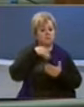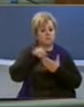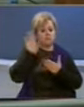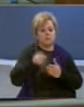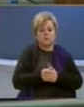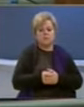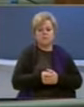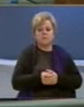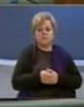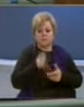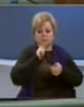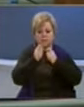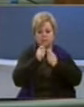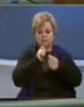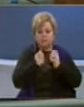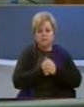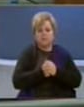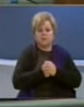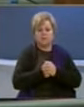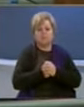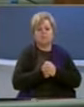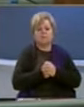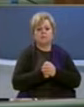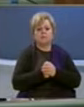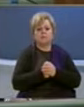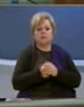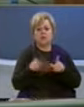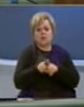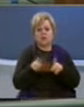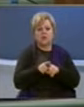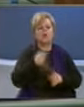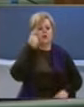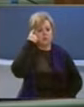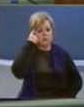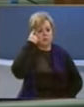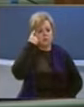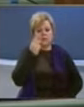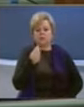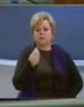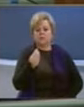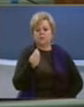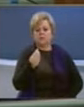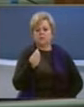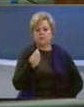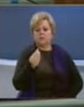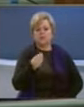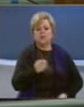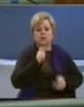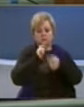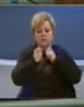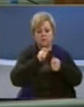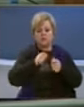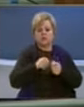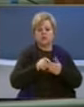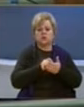çdo marveshje i ka të papriturat e veta, sigurisht është mendu për me qenë mirë. Mirë po, po tjetë marveshje e shkrume dhe